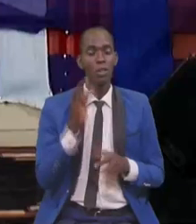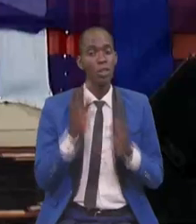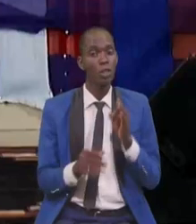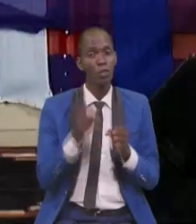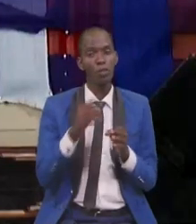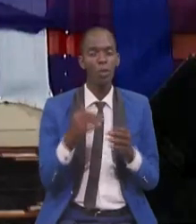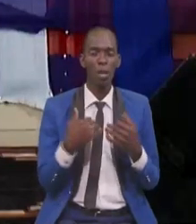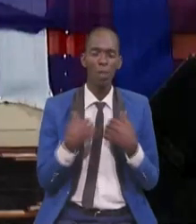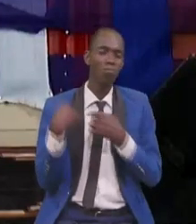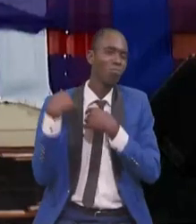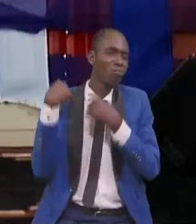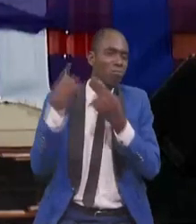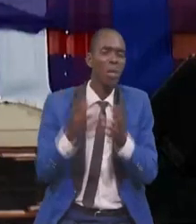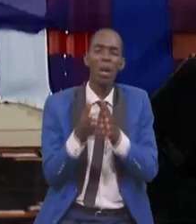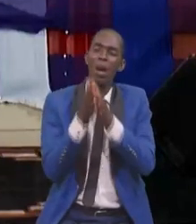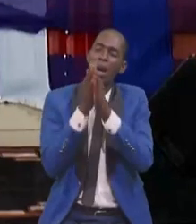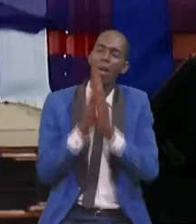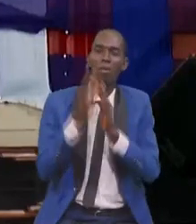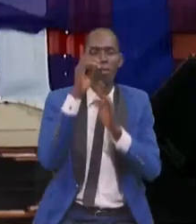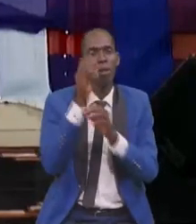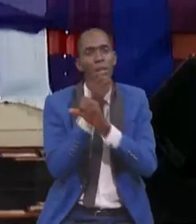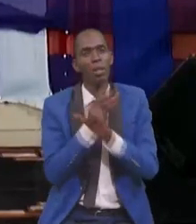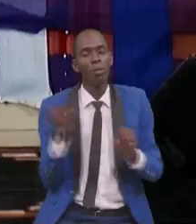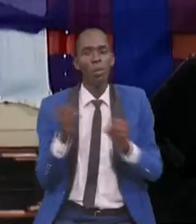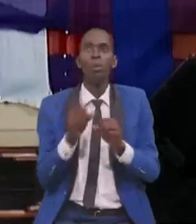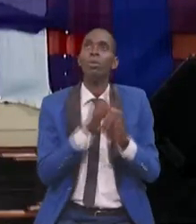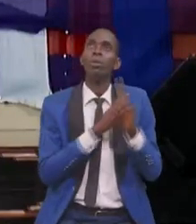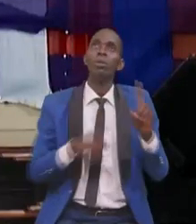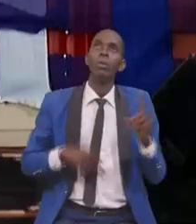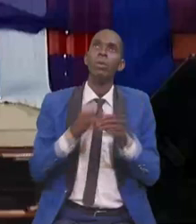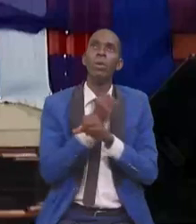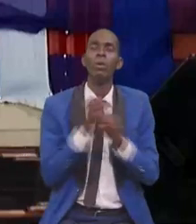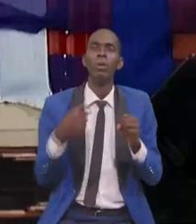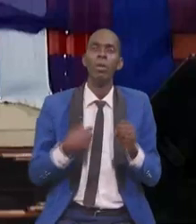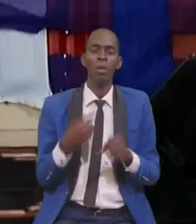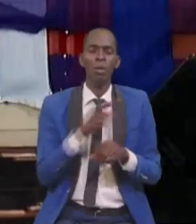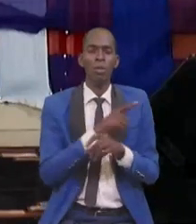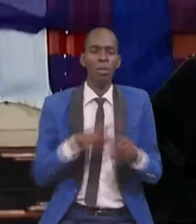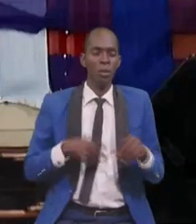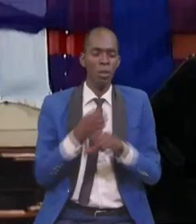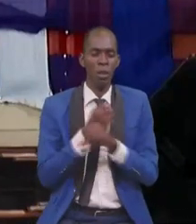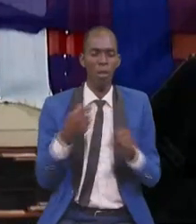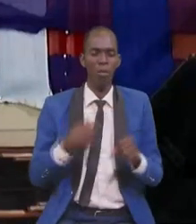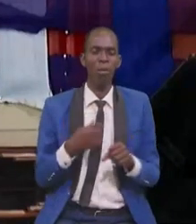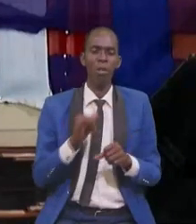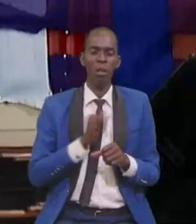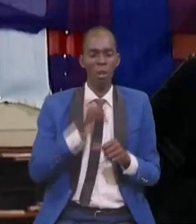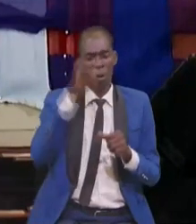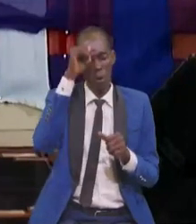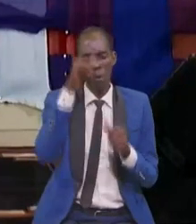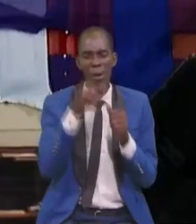Si tu demandes le salut pour un long moment, Seigneur sauve-moi, et tu n'as jamais